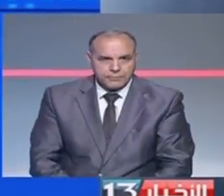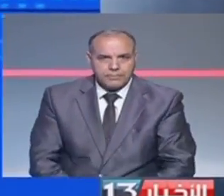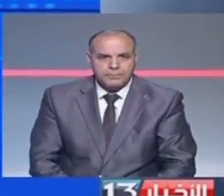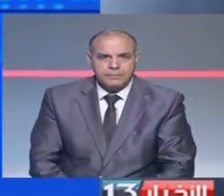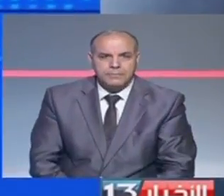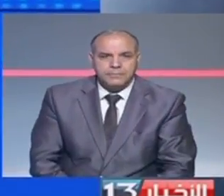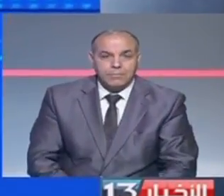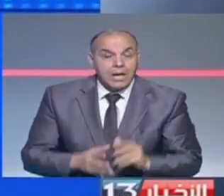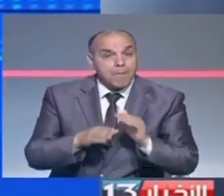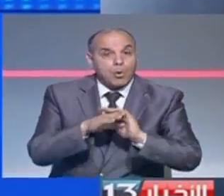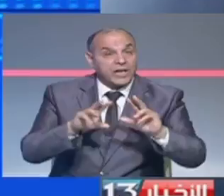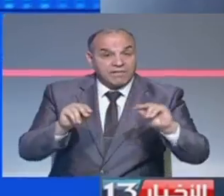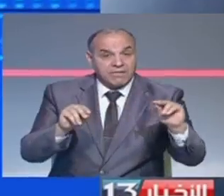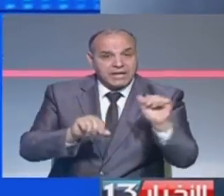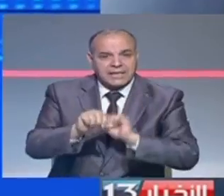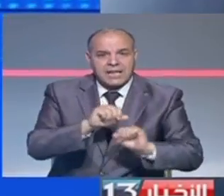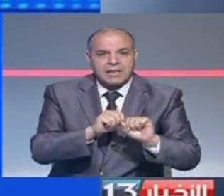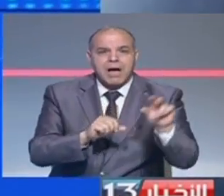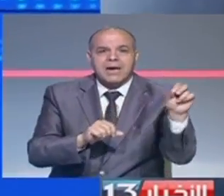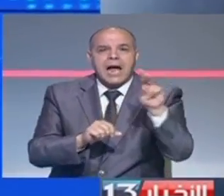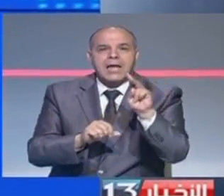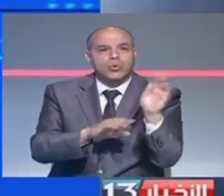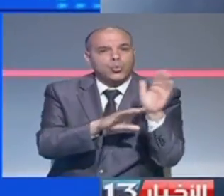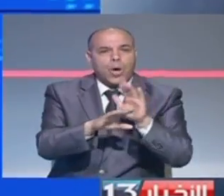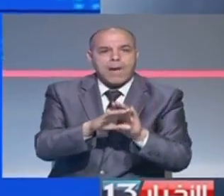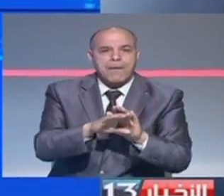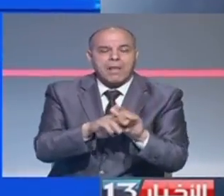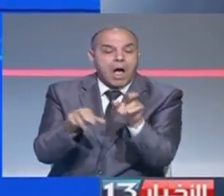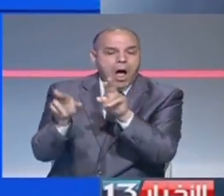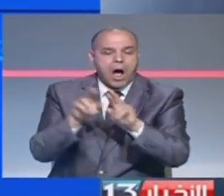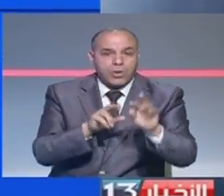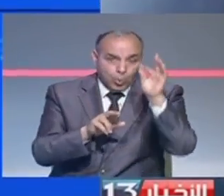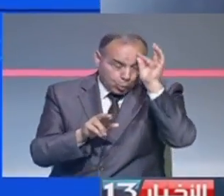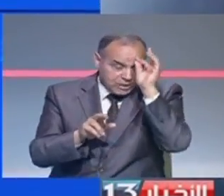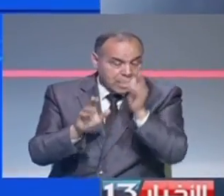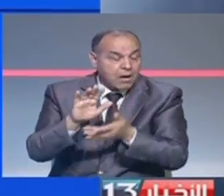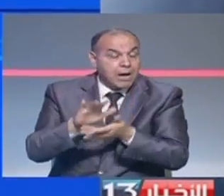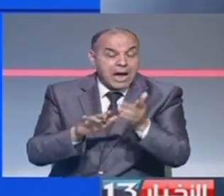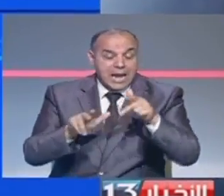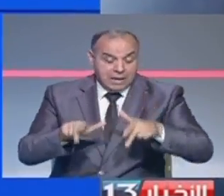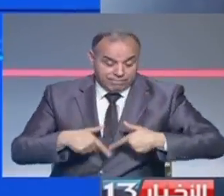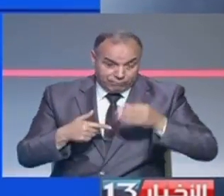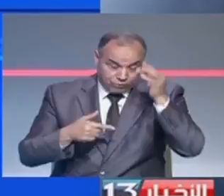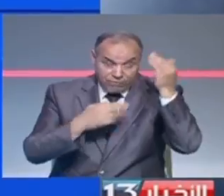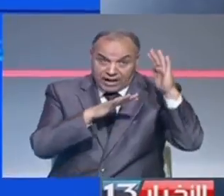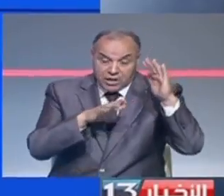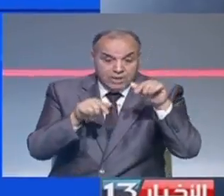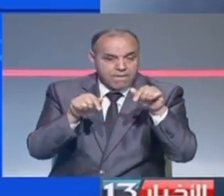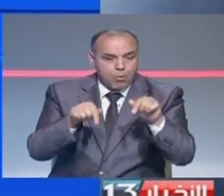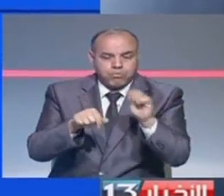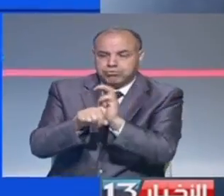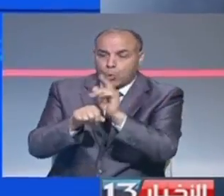وفي سياق نا متعلقا بتنظيم رحلات تؤمن عوده ابناء الجاليه المقيمين بالخارج